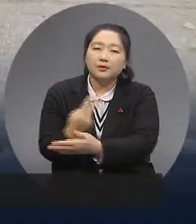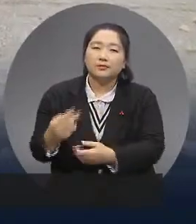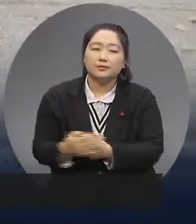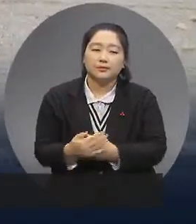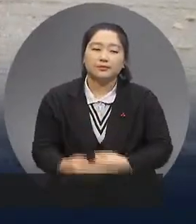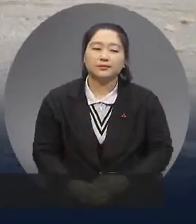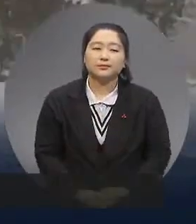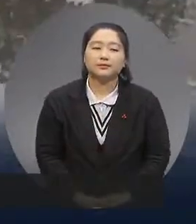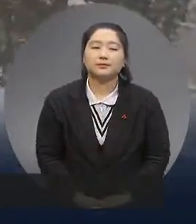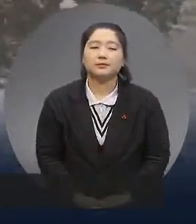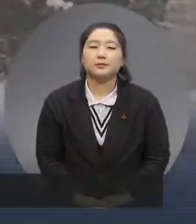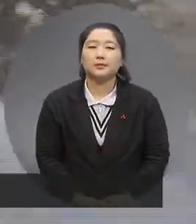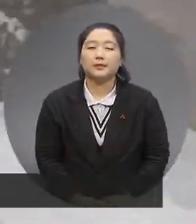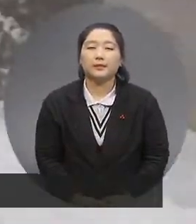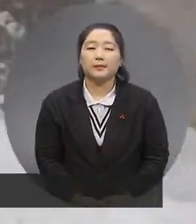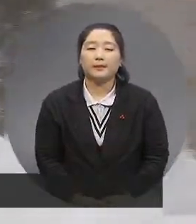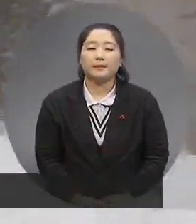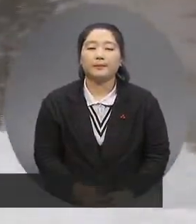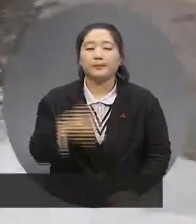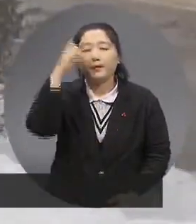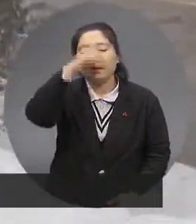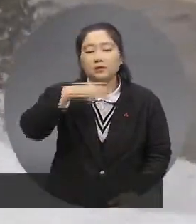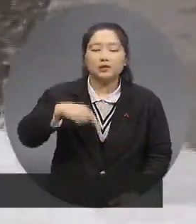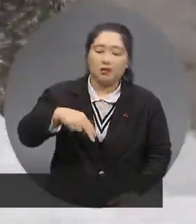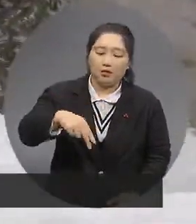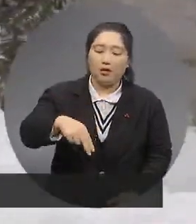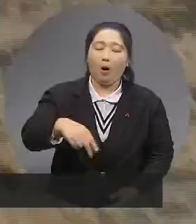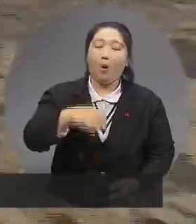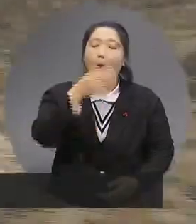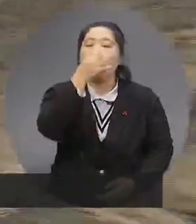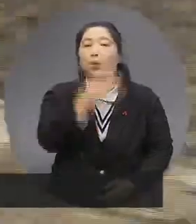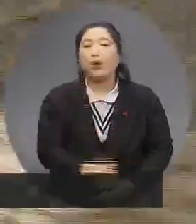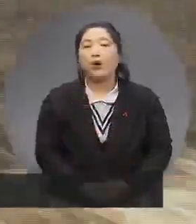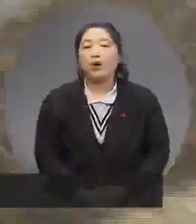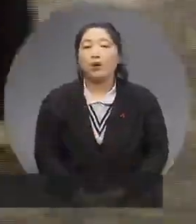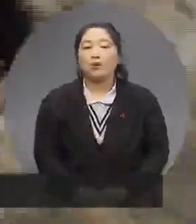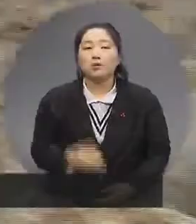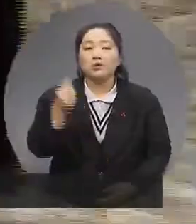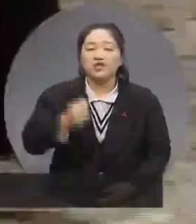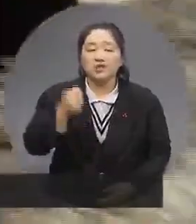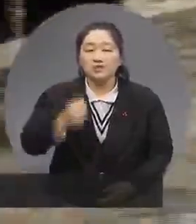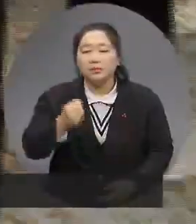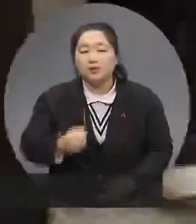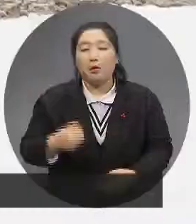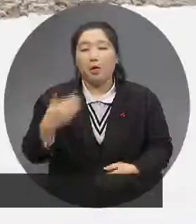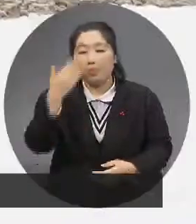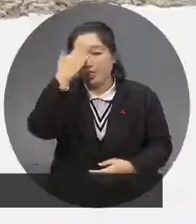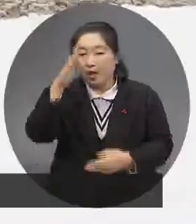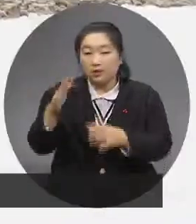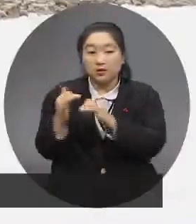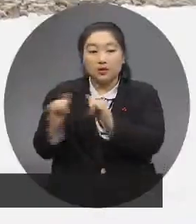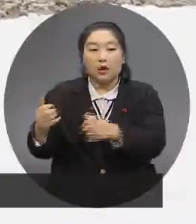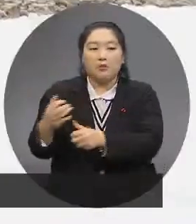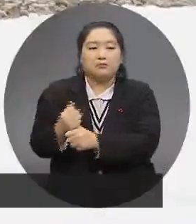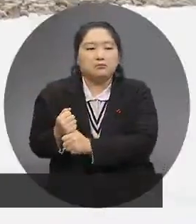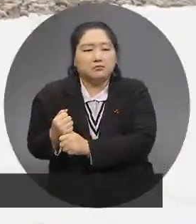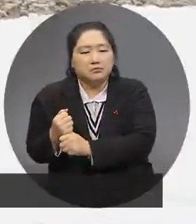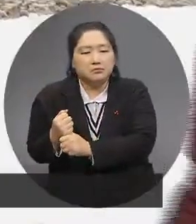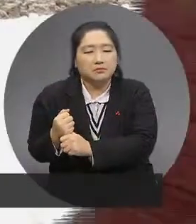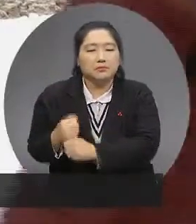미끄럽다 보니까. 네. 그냥 걷기도 힘들었습니다. 지팡이도 모자라 모르는 행인까지 붙잡아야 할